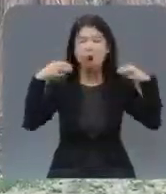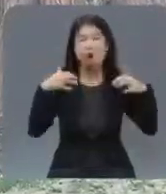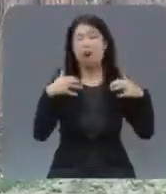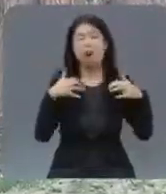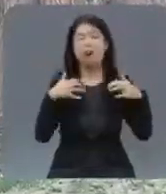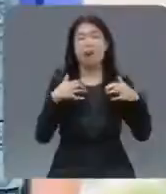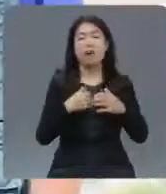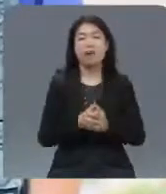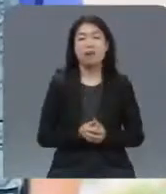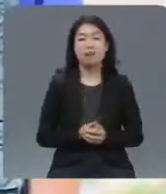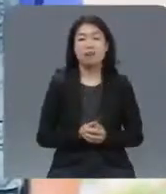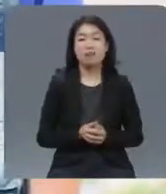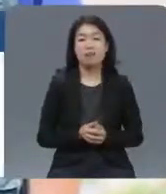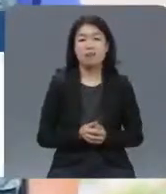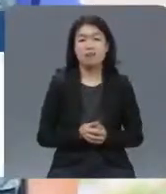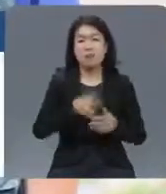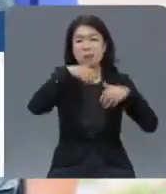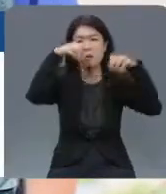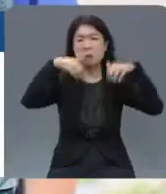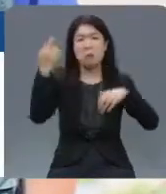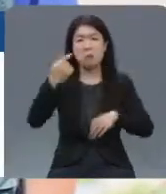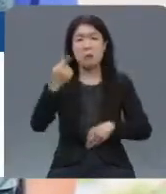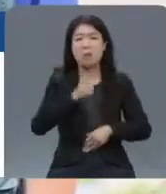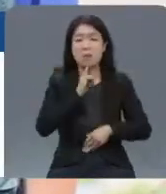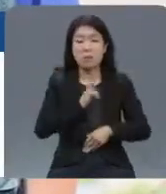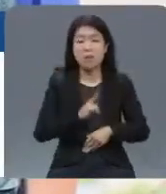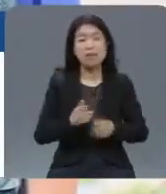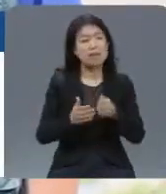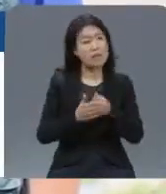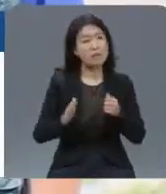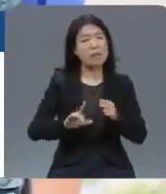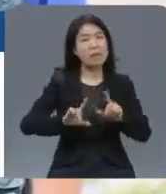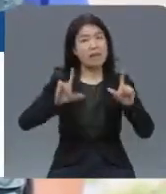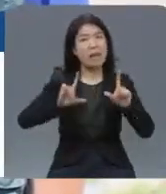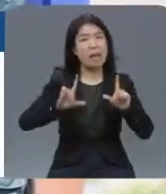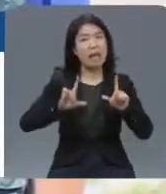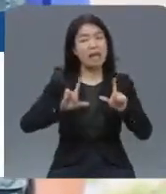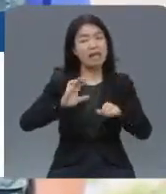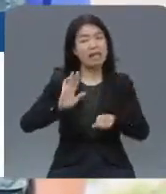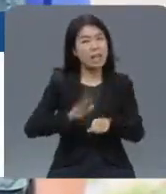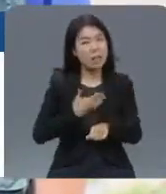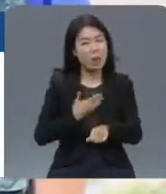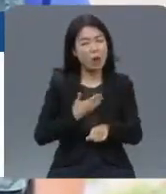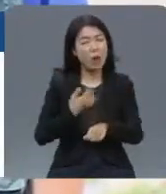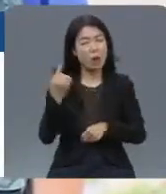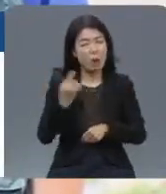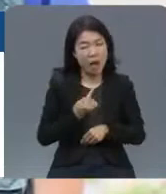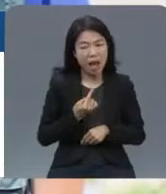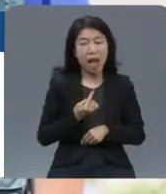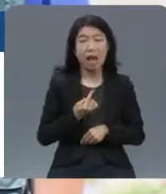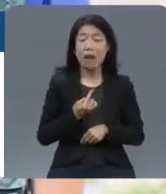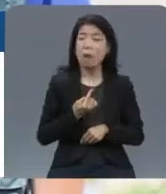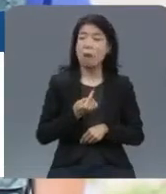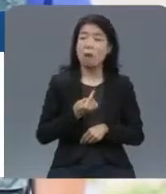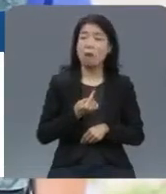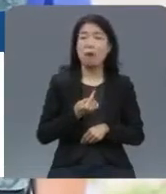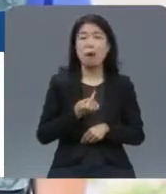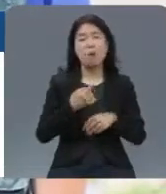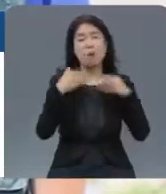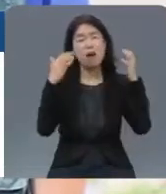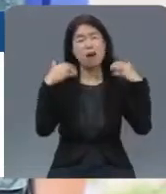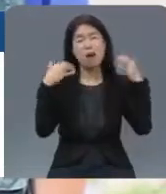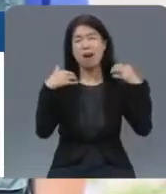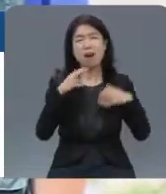없습니다 당신 등도 경우 그래서 말을 잘 은 자본 나 하고 왔는데 미 왔음 우리가 너무